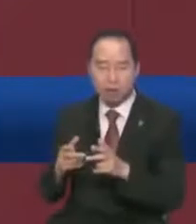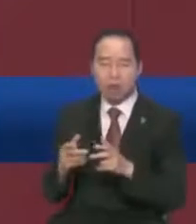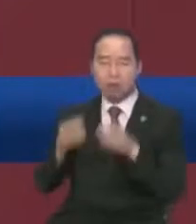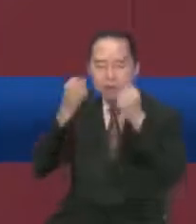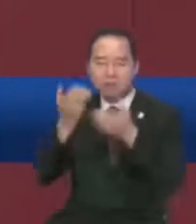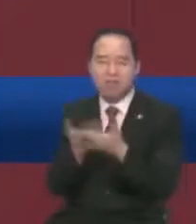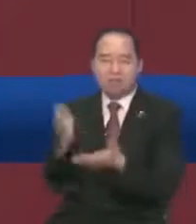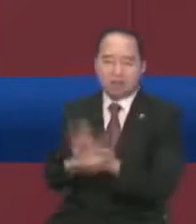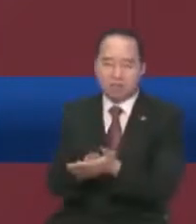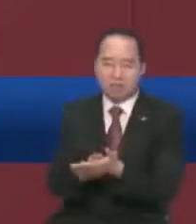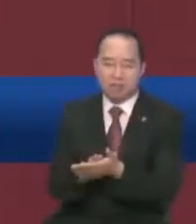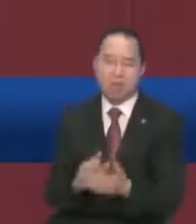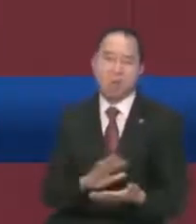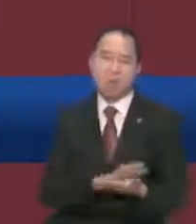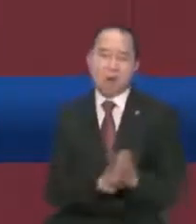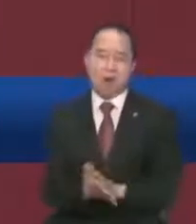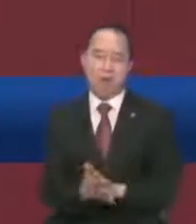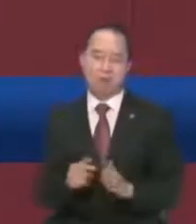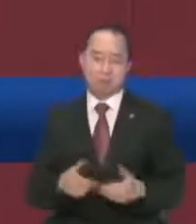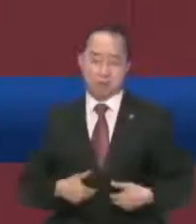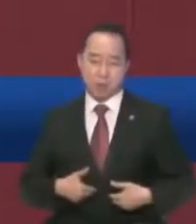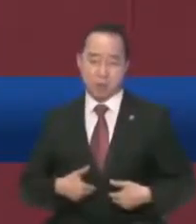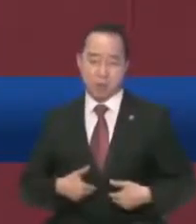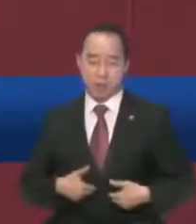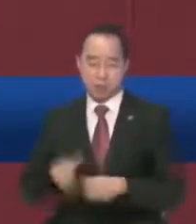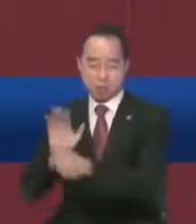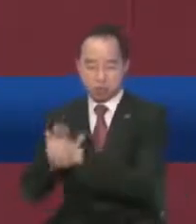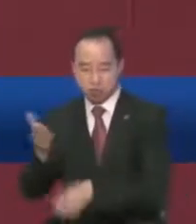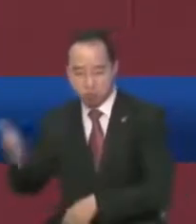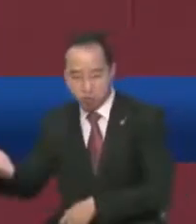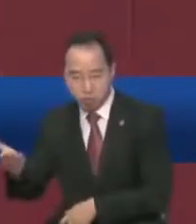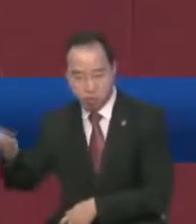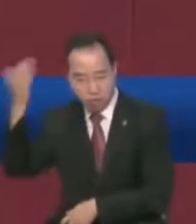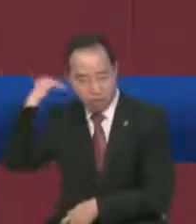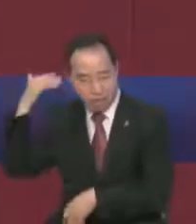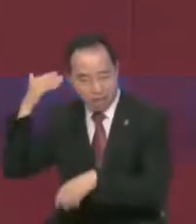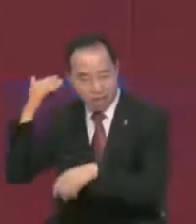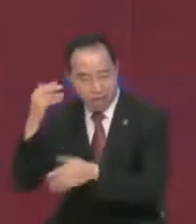한편으로 지원하고 또 한편으로 규제를 혁파해야 합니다.